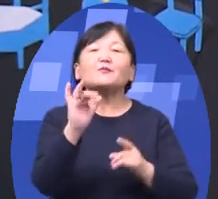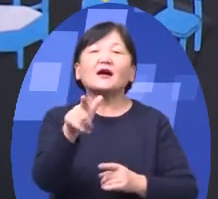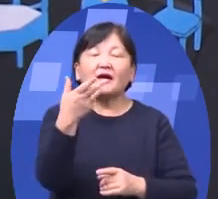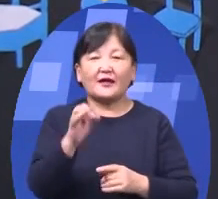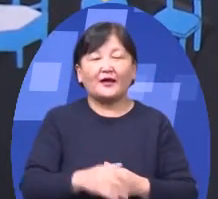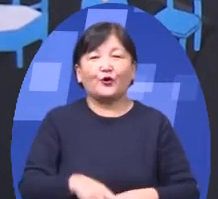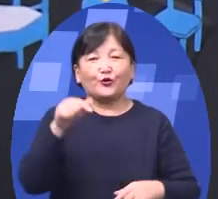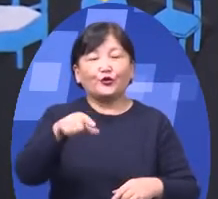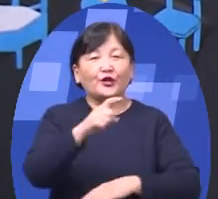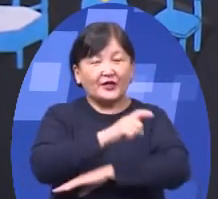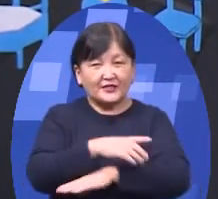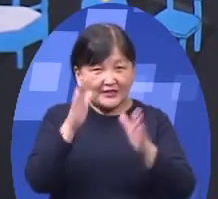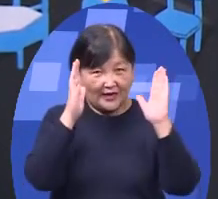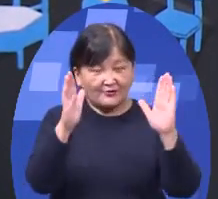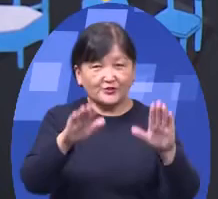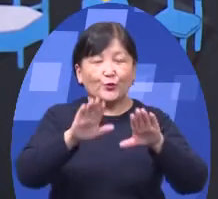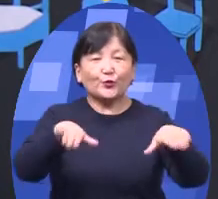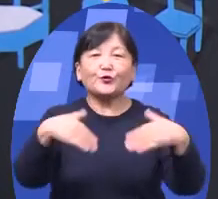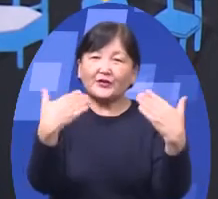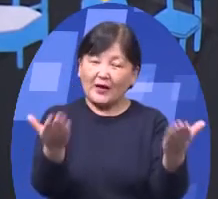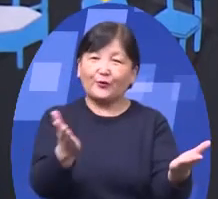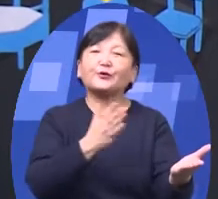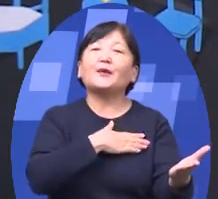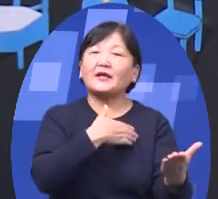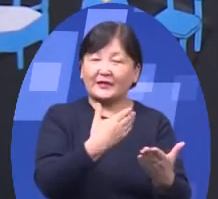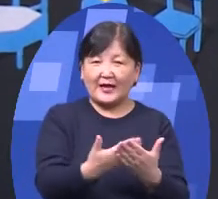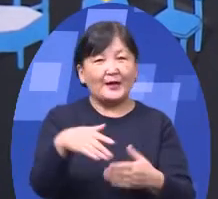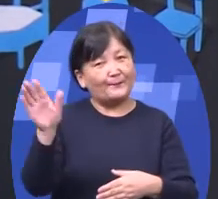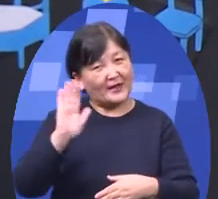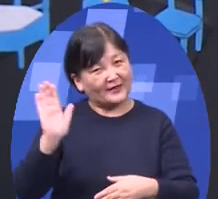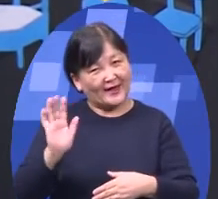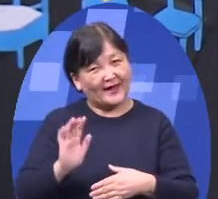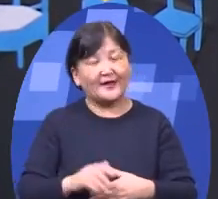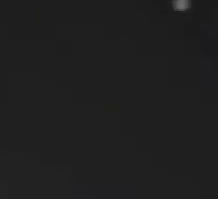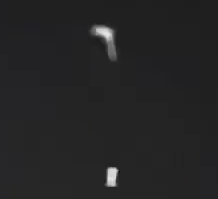байгаарай. Өнөөдрийн хичээлд анхаарлаа хандуулсан хүүхдүүдэд баярлалаа. Баяртай.